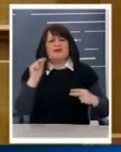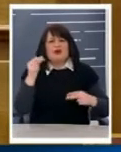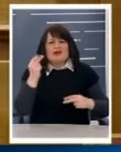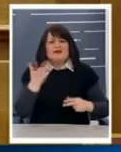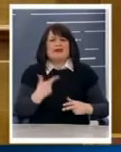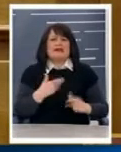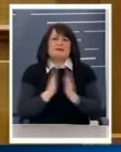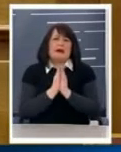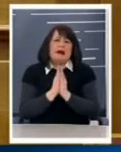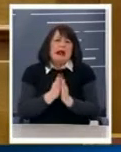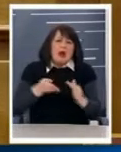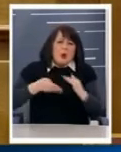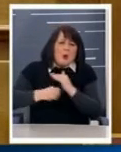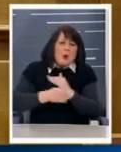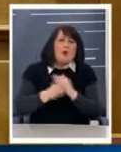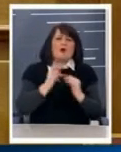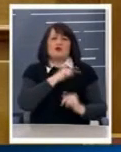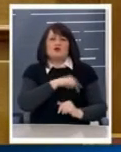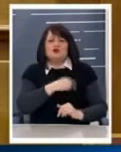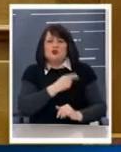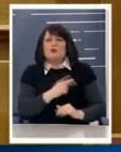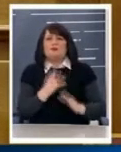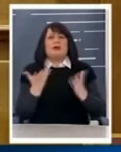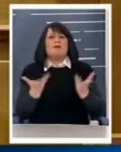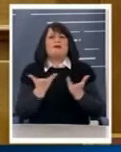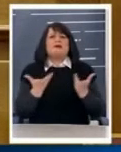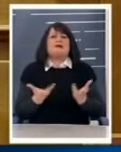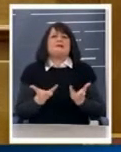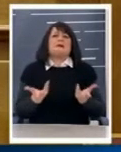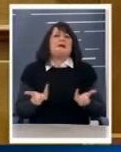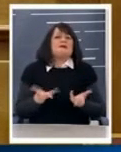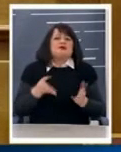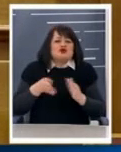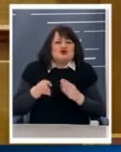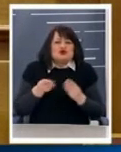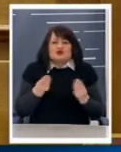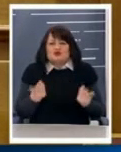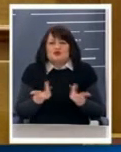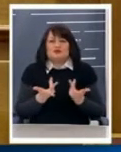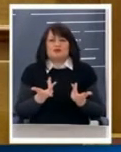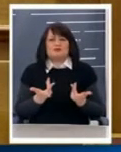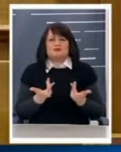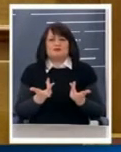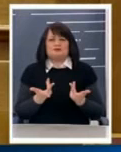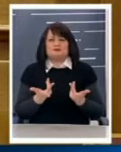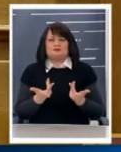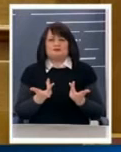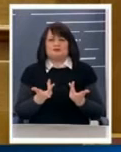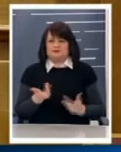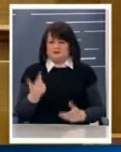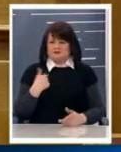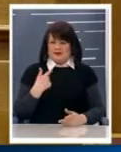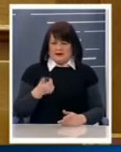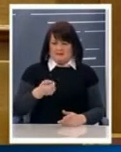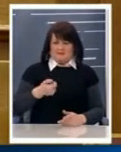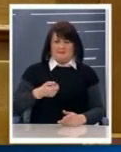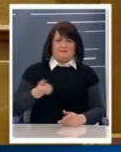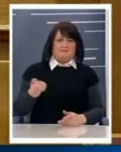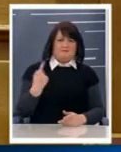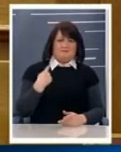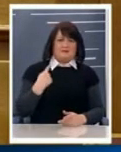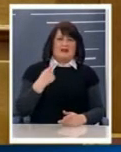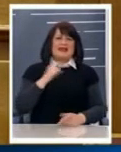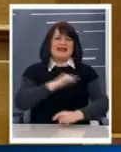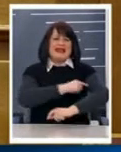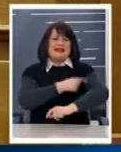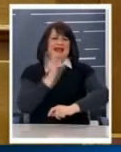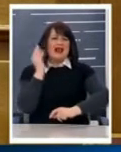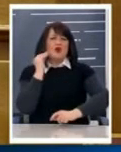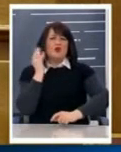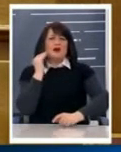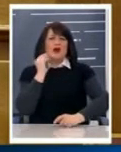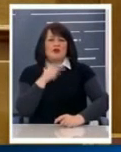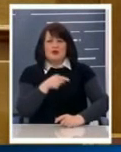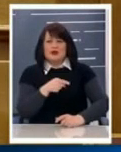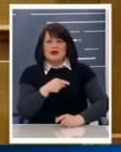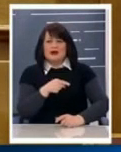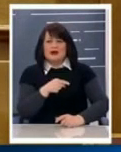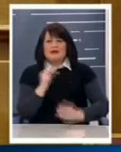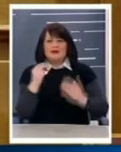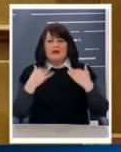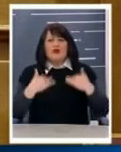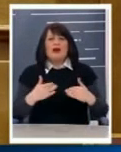σε νοσοκομεία, για να κάνουν το ένα, για να κάνουν το άλλο. Τώρα, να αποστείλανε μήνυμα γιατροί που ακούνε την